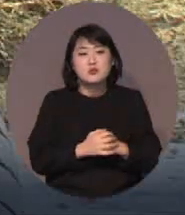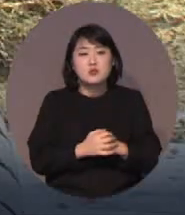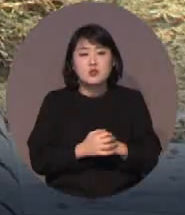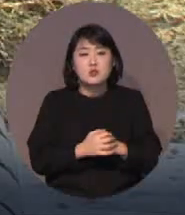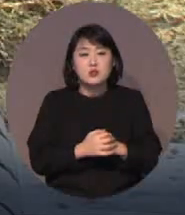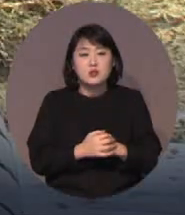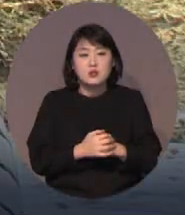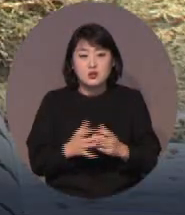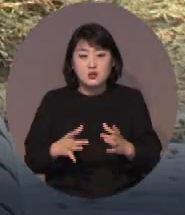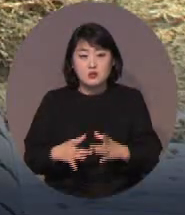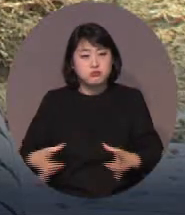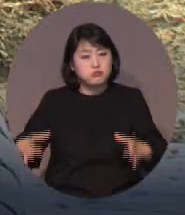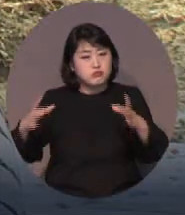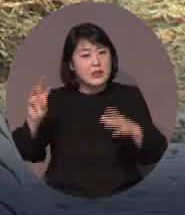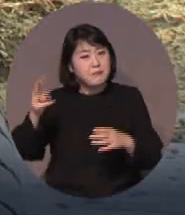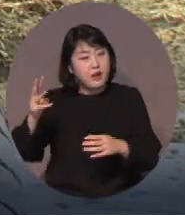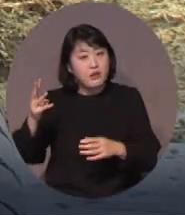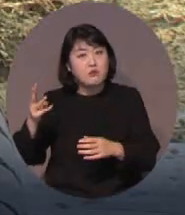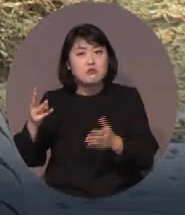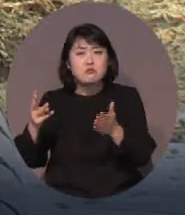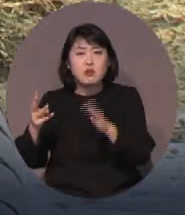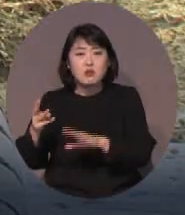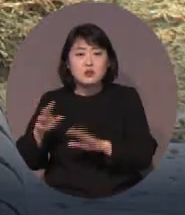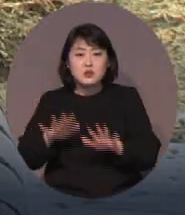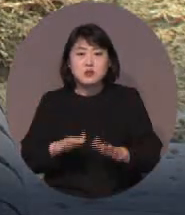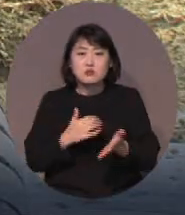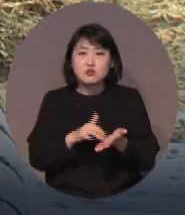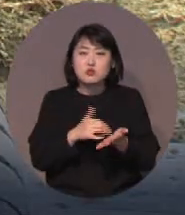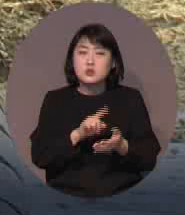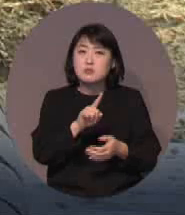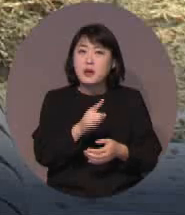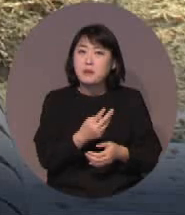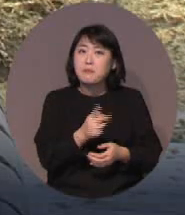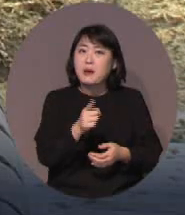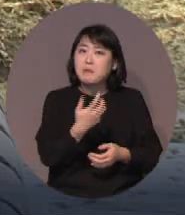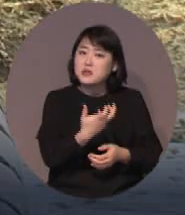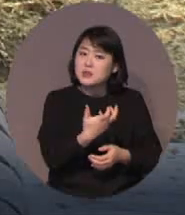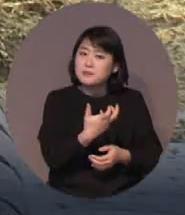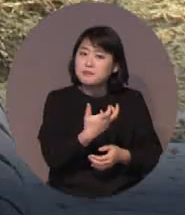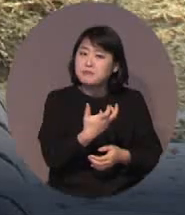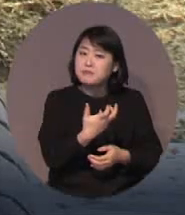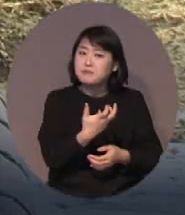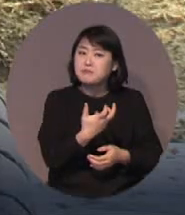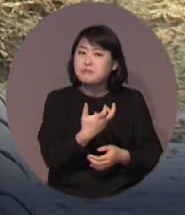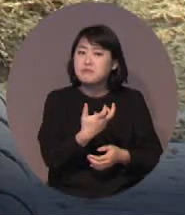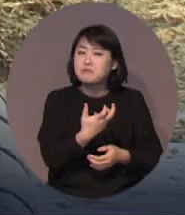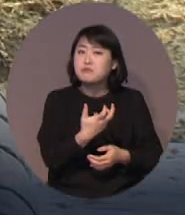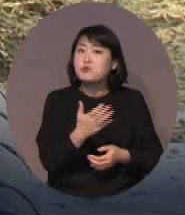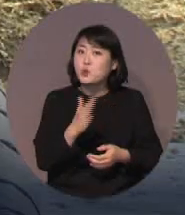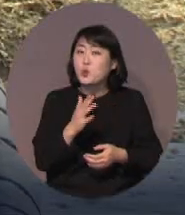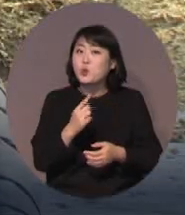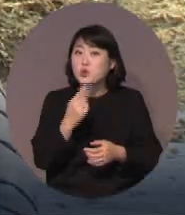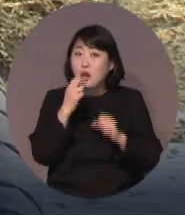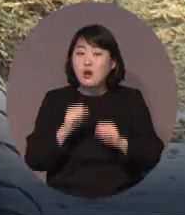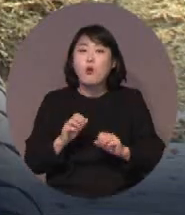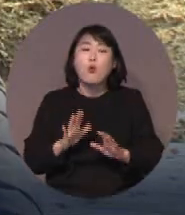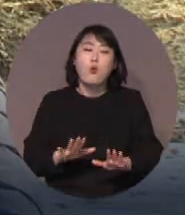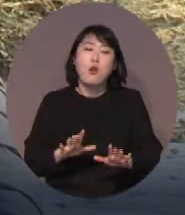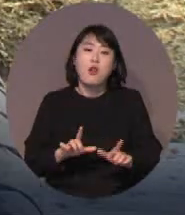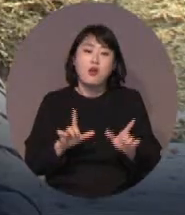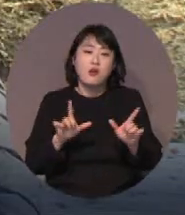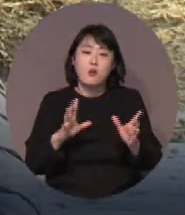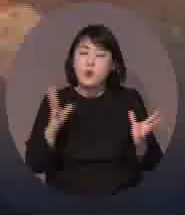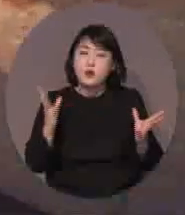월동 났는데 월동 들어갔는데 한 180개 내지 그 정도면 살았는데 올해는